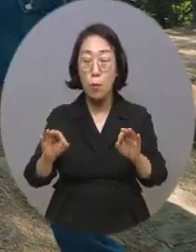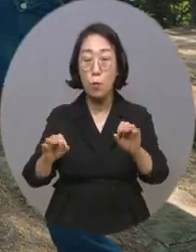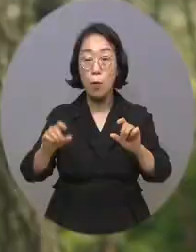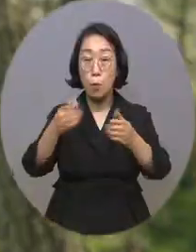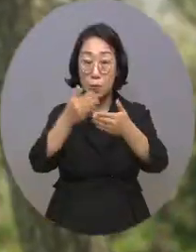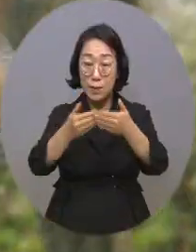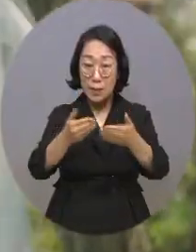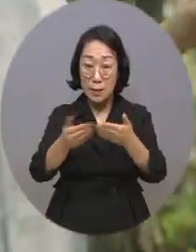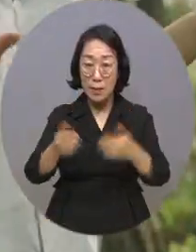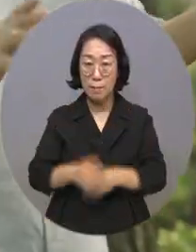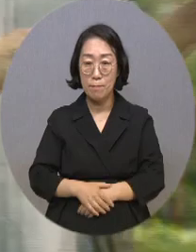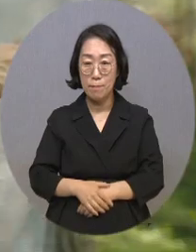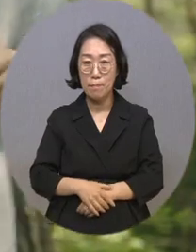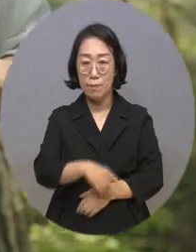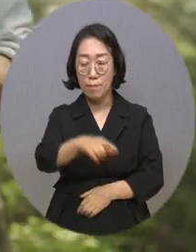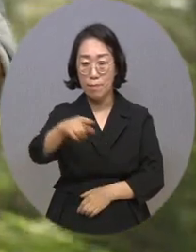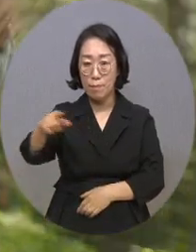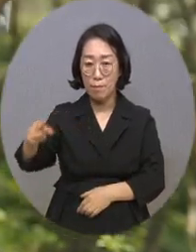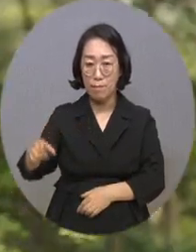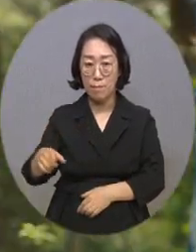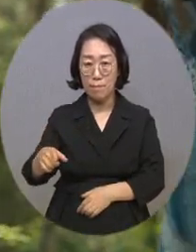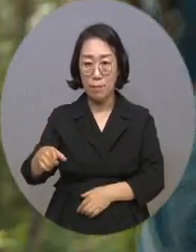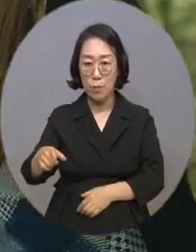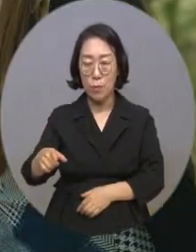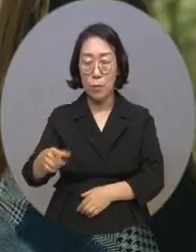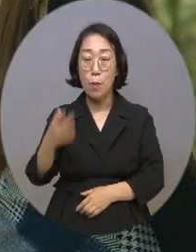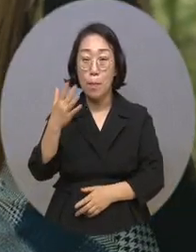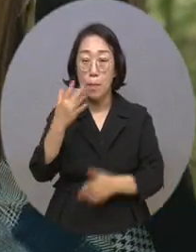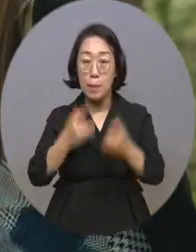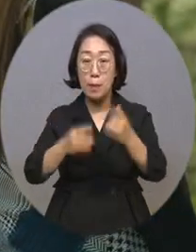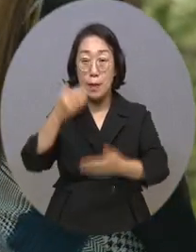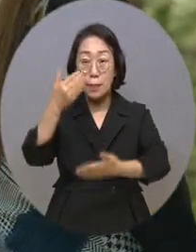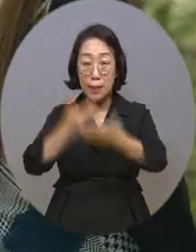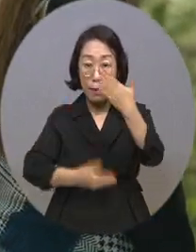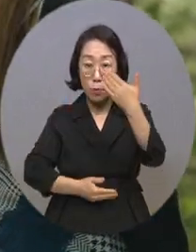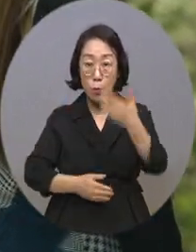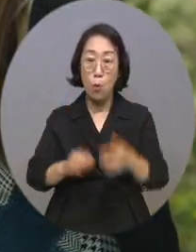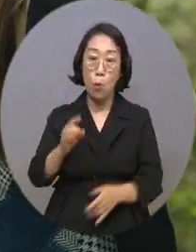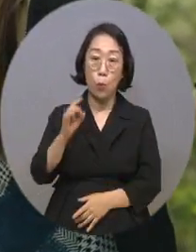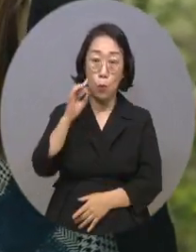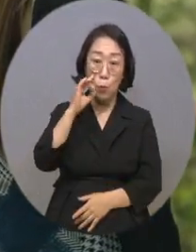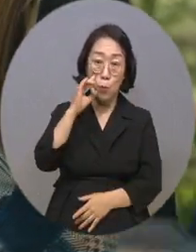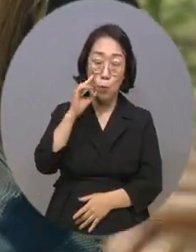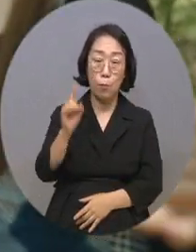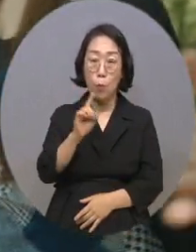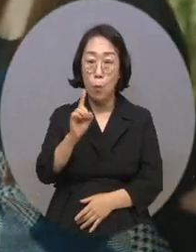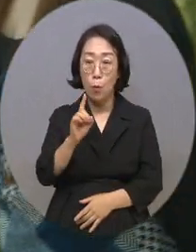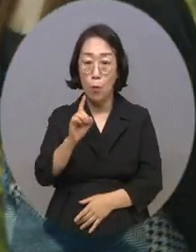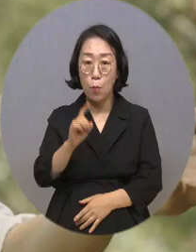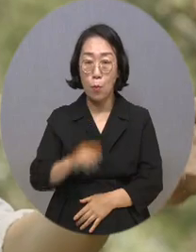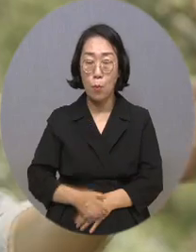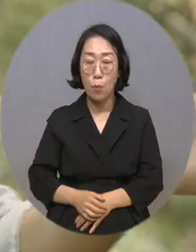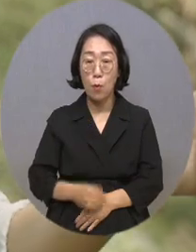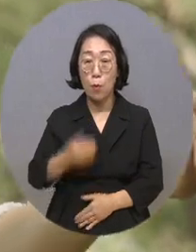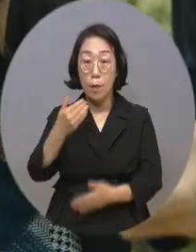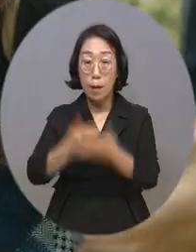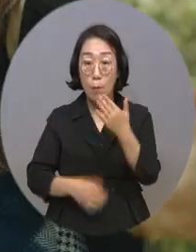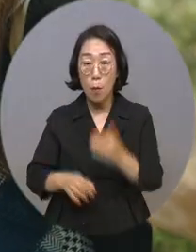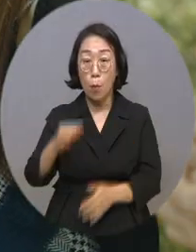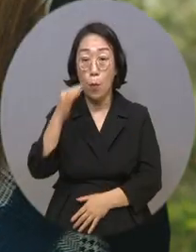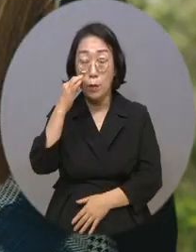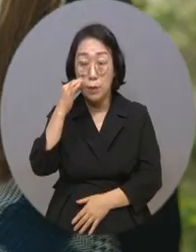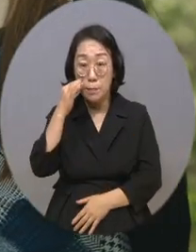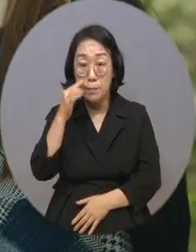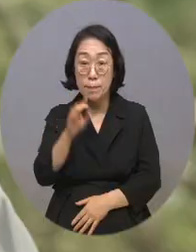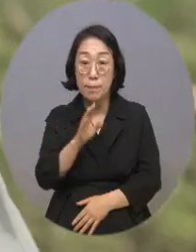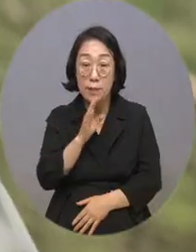모습, 사진들이 꽉 차 있으면 안 이뻐요. 여백의미 알죠? 그래야 궁금하잖아. 그렇죠. 요 밑에 뭐가 있지? 궁금하죠? 안